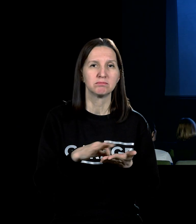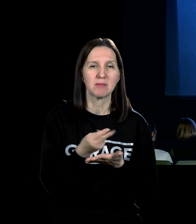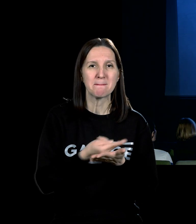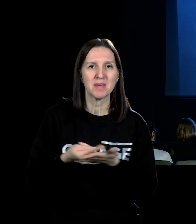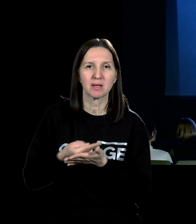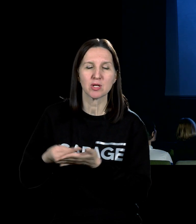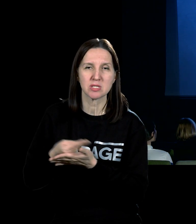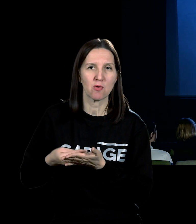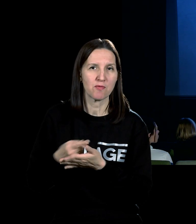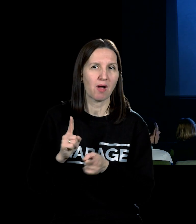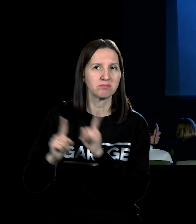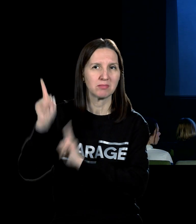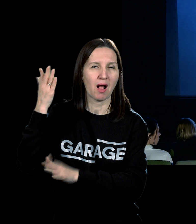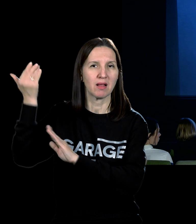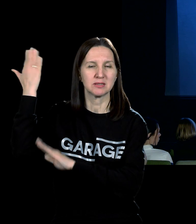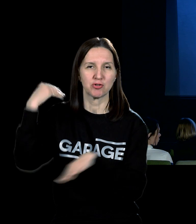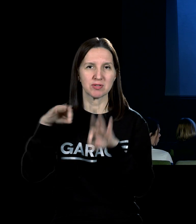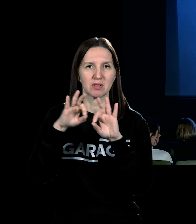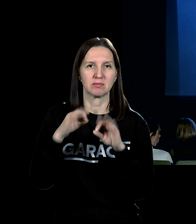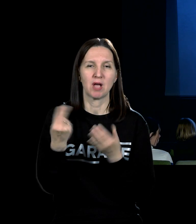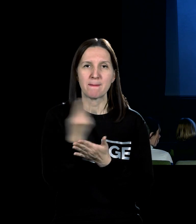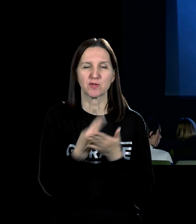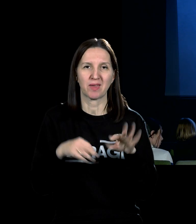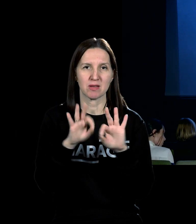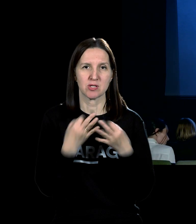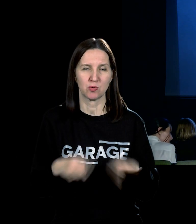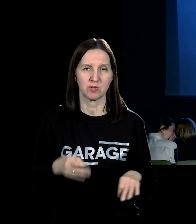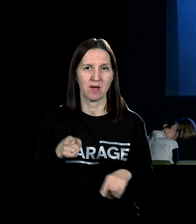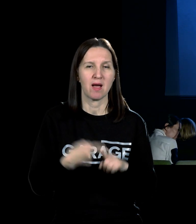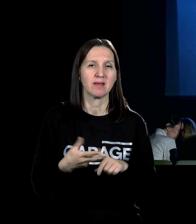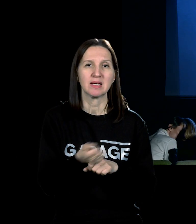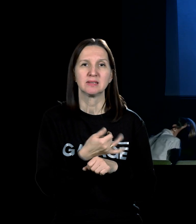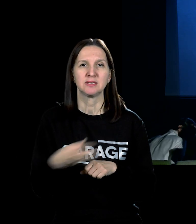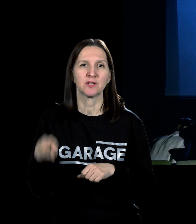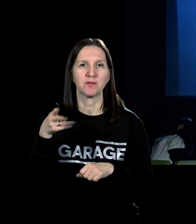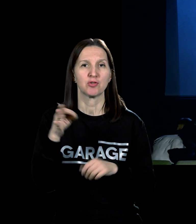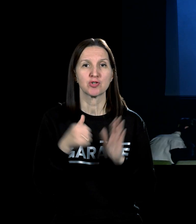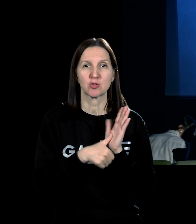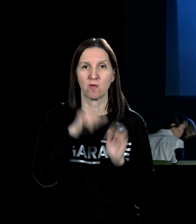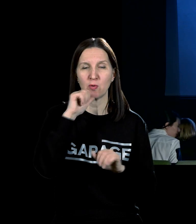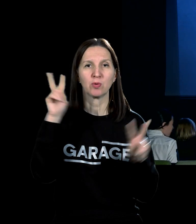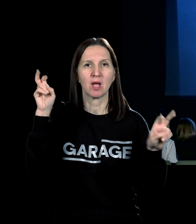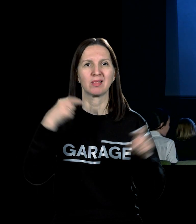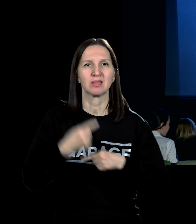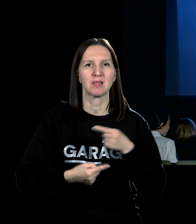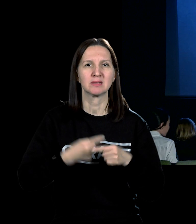опять-таки, классических произведений искусства. Вот такая там серия 2006 года «Наследие».